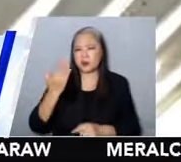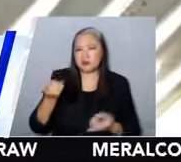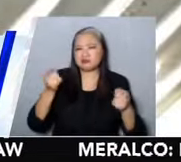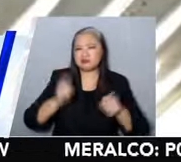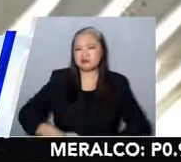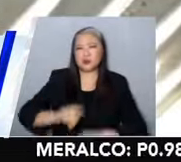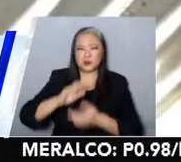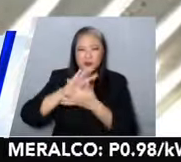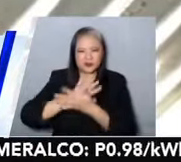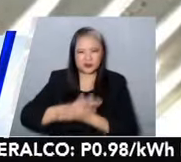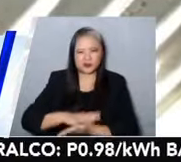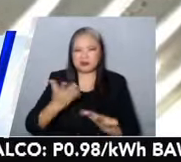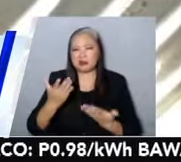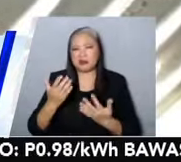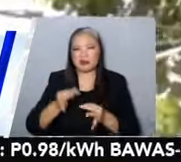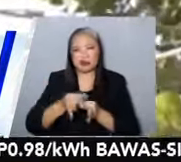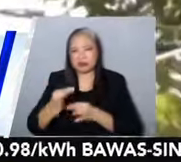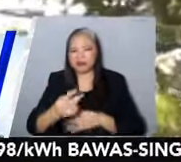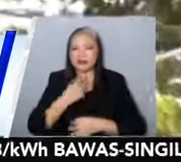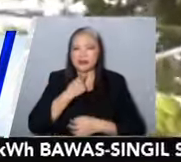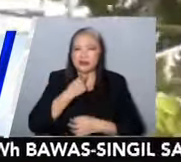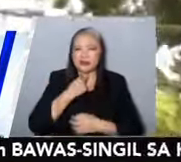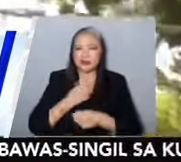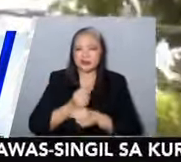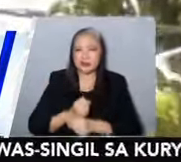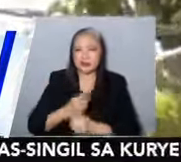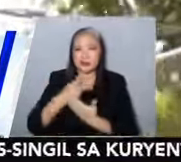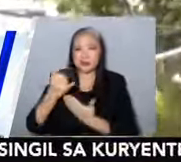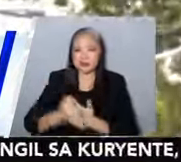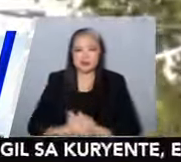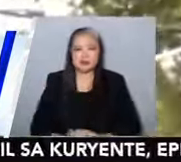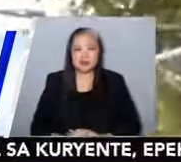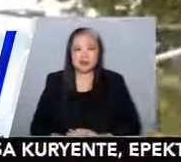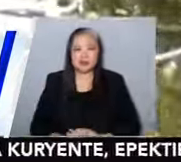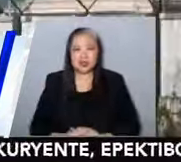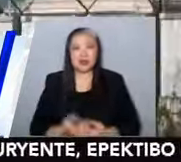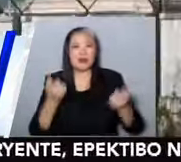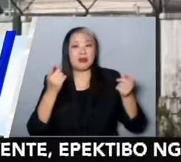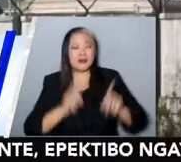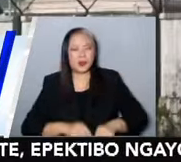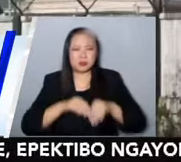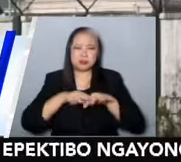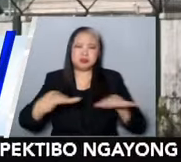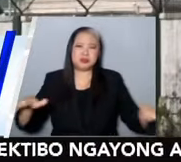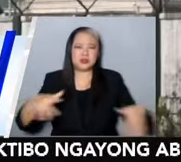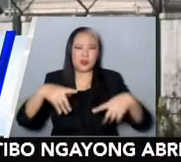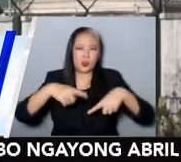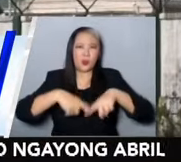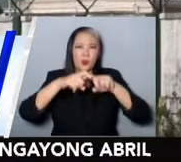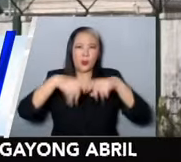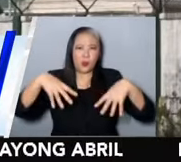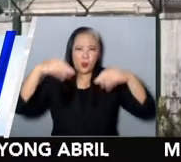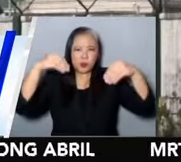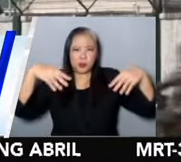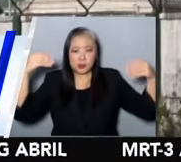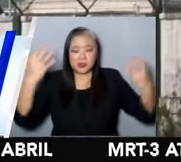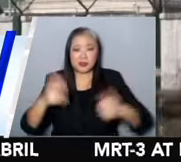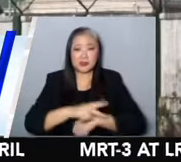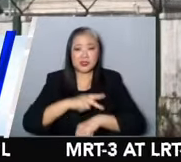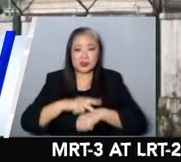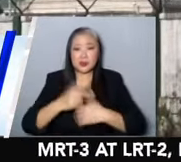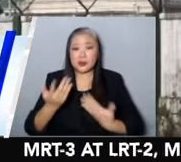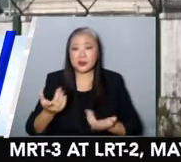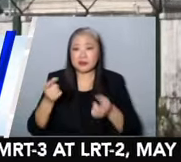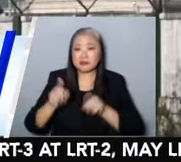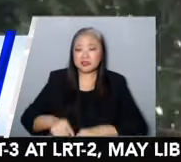aberya. Nasitayan nang dumanas ang malawakang brownout ang Panay Island nitong Enero nang bumagsak ang ilang power plant